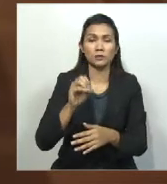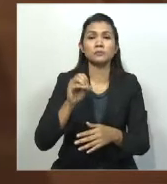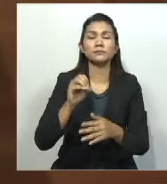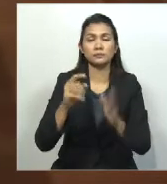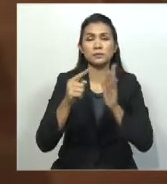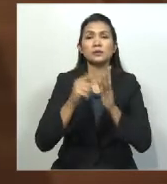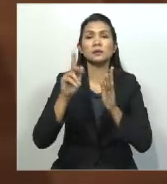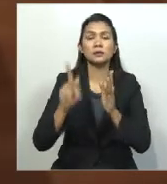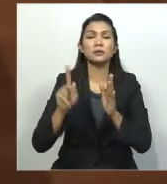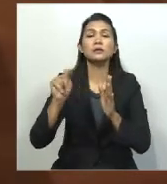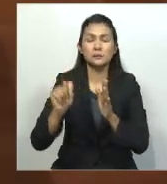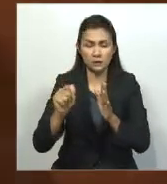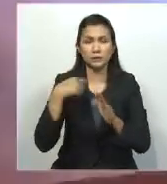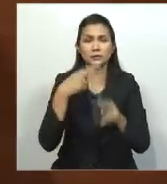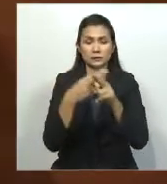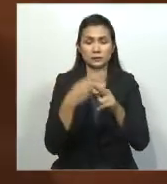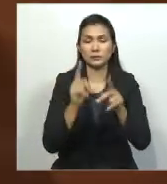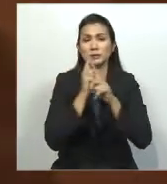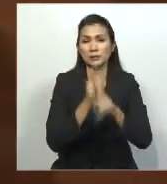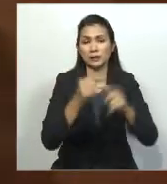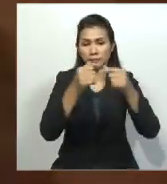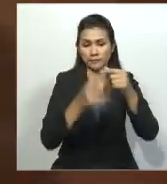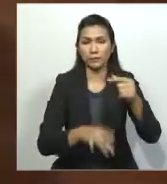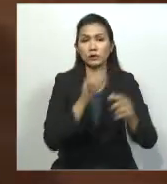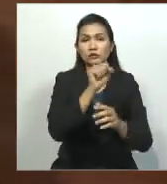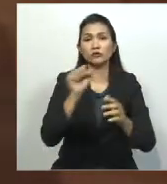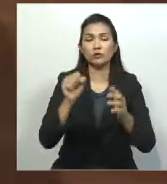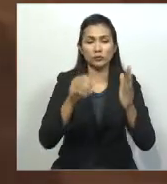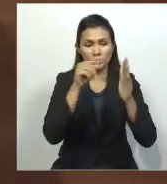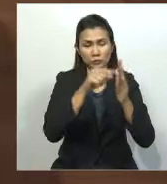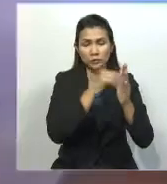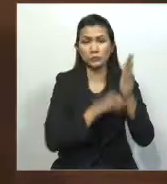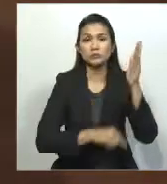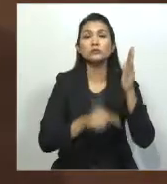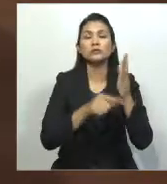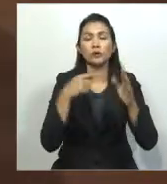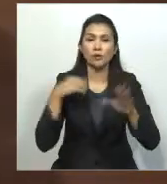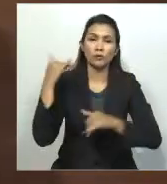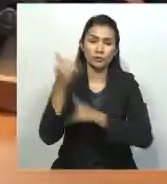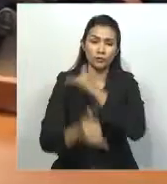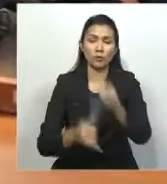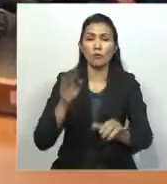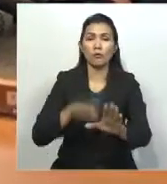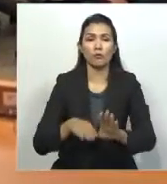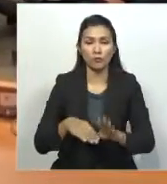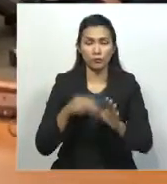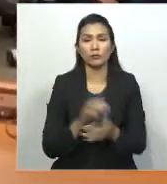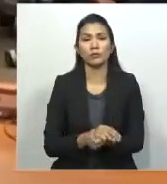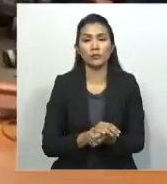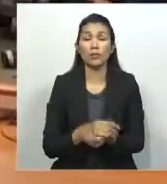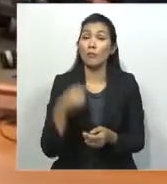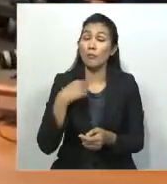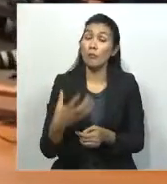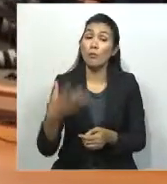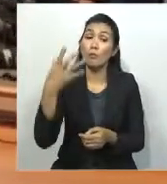ทั่วประเทศตามรายชื่อพื้นที่ส.ส.ที่จะมีการสมัครแล้วก็มีการลงคะแนนกันด้วยนะครับโดยผ